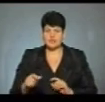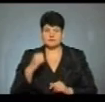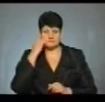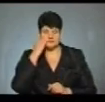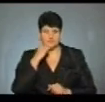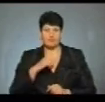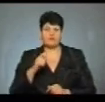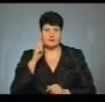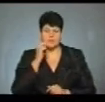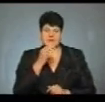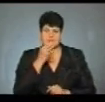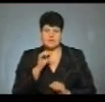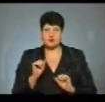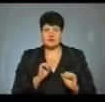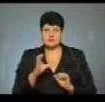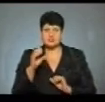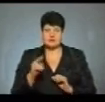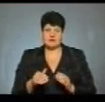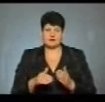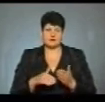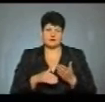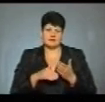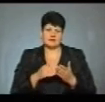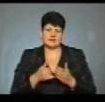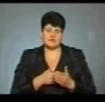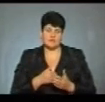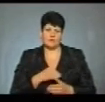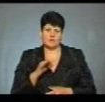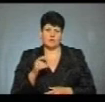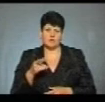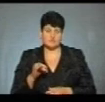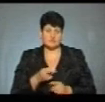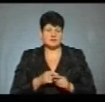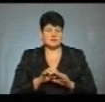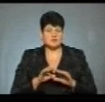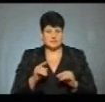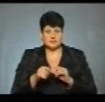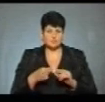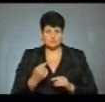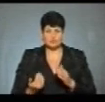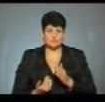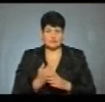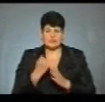повідомила координаторка соціальної ініціативи Ольга Гордієнко. На чому у мене все. Наступний випуск новин